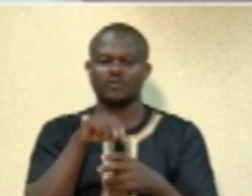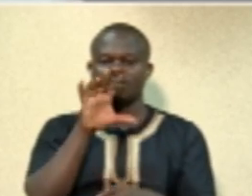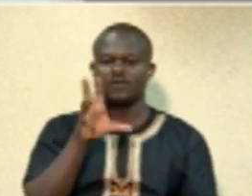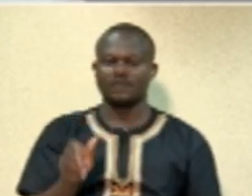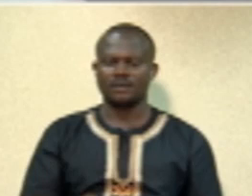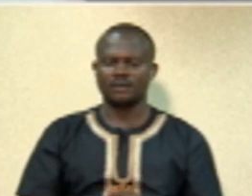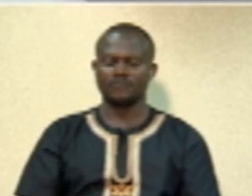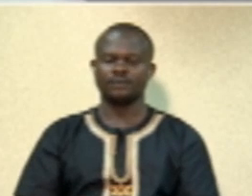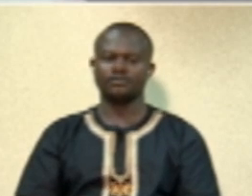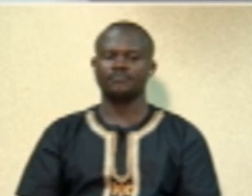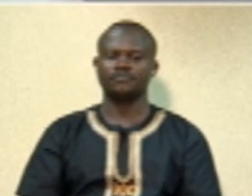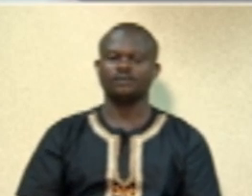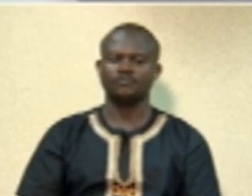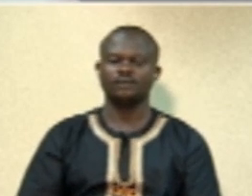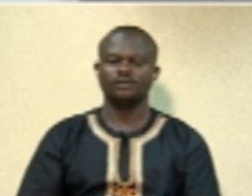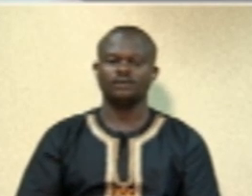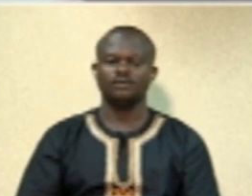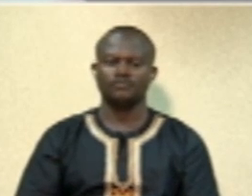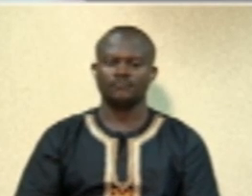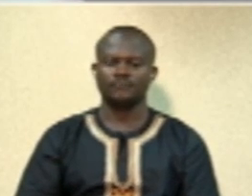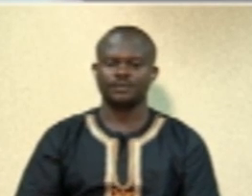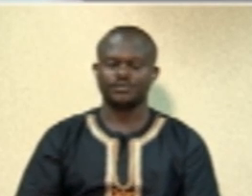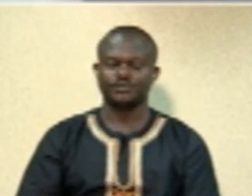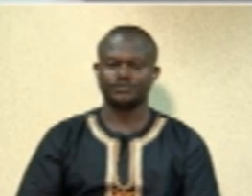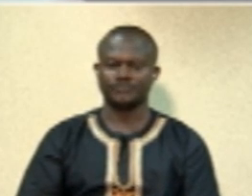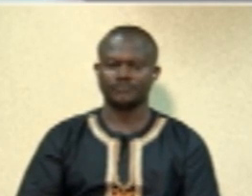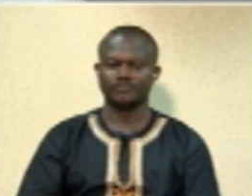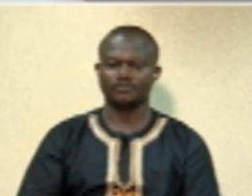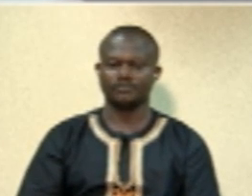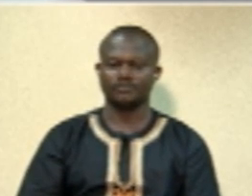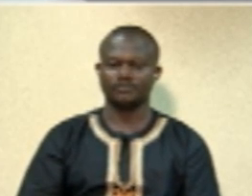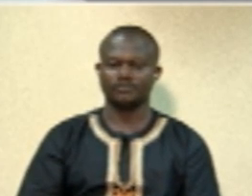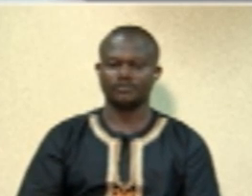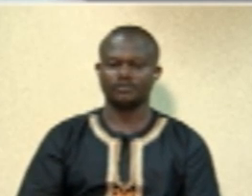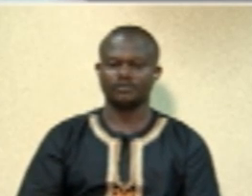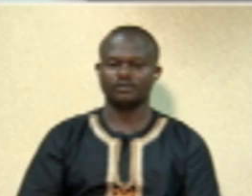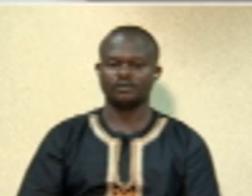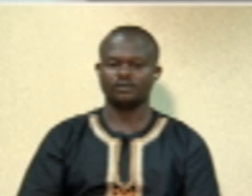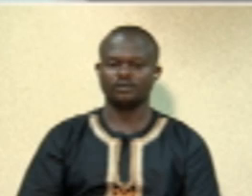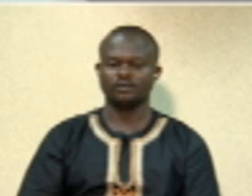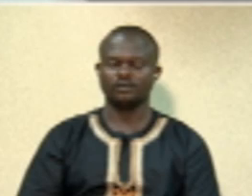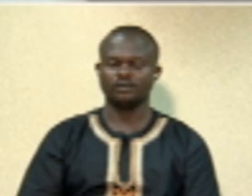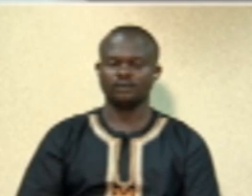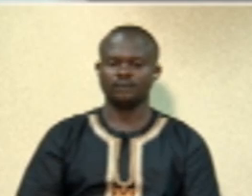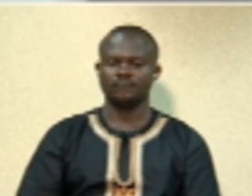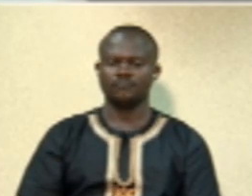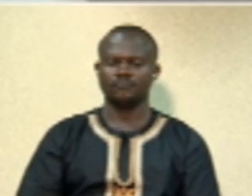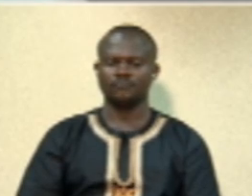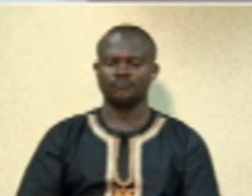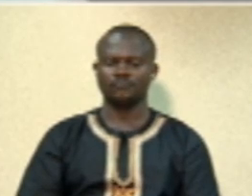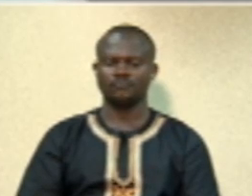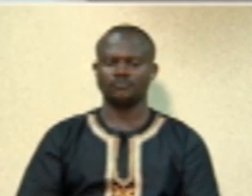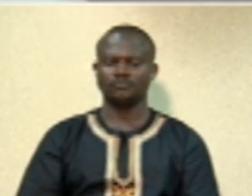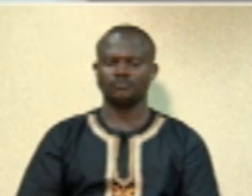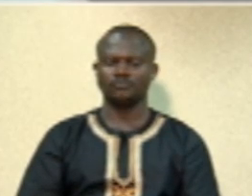To forge strategic public-private partnerships for vaccine